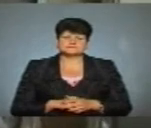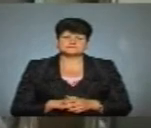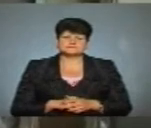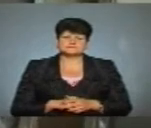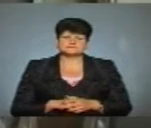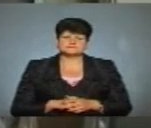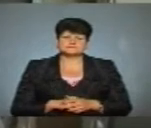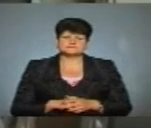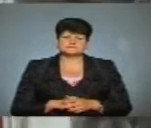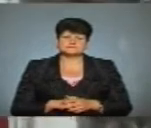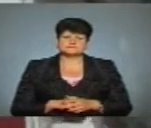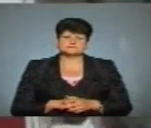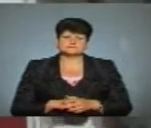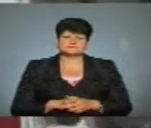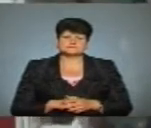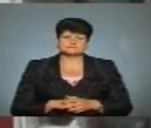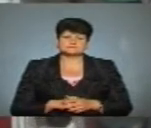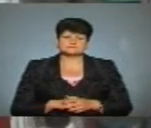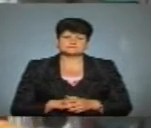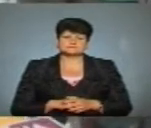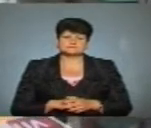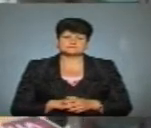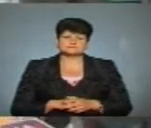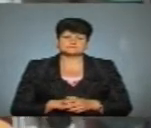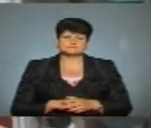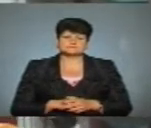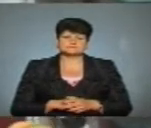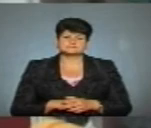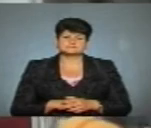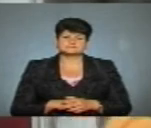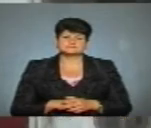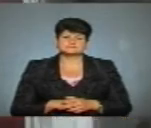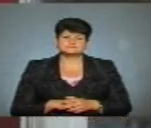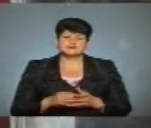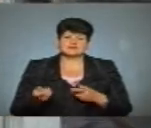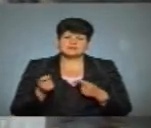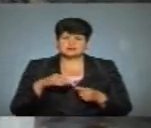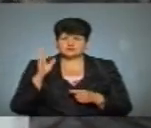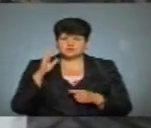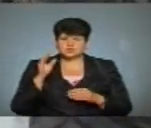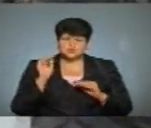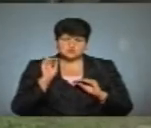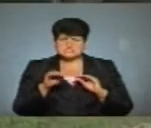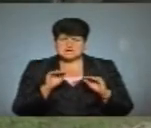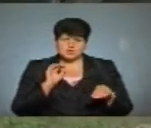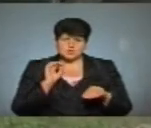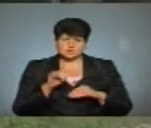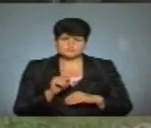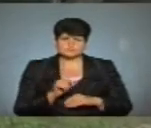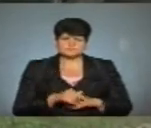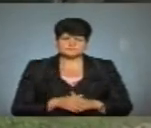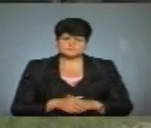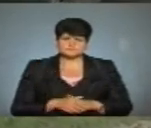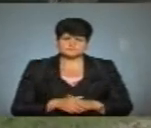Я надію, що це. Так, давайте, хлопці, водичку загрузимо туди.